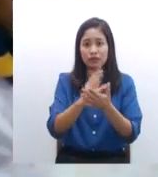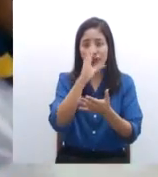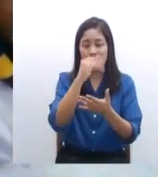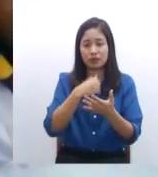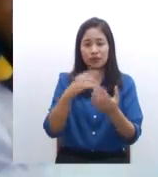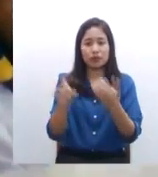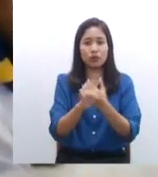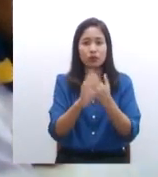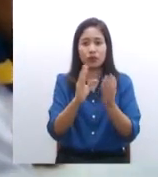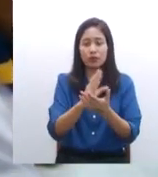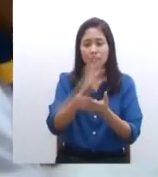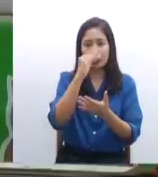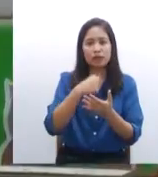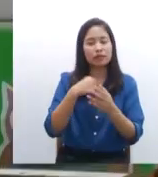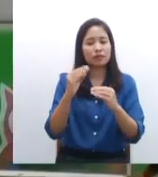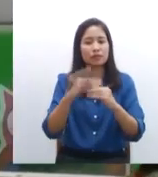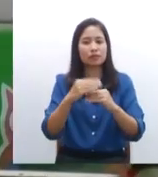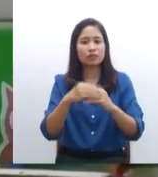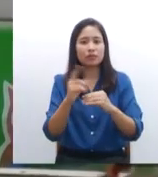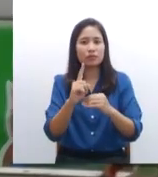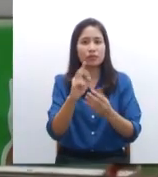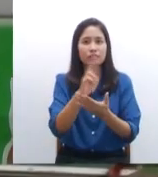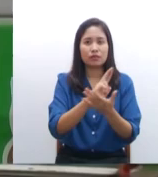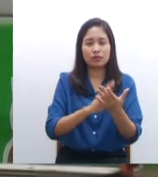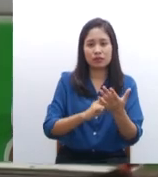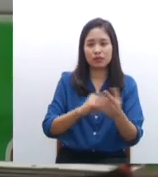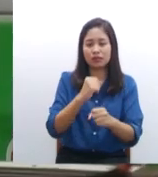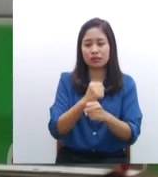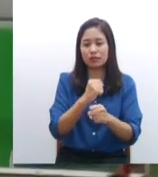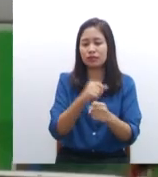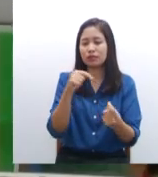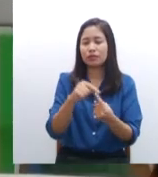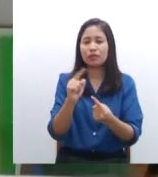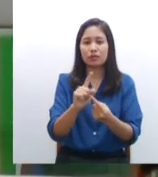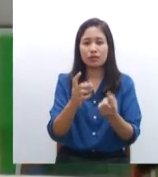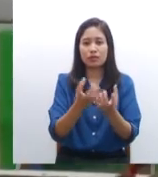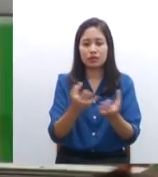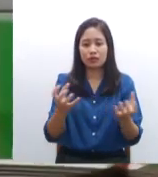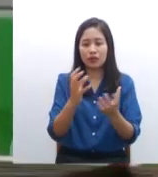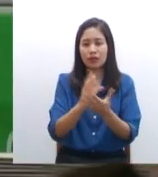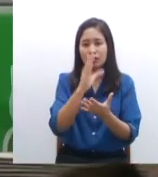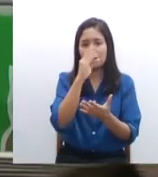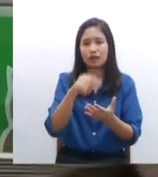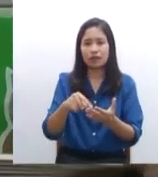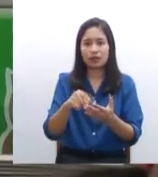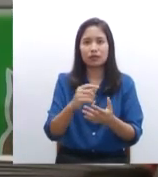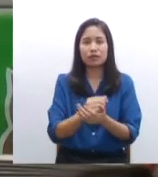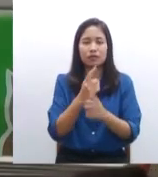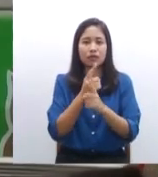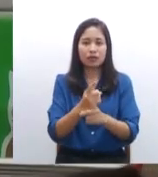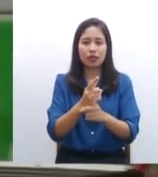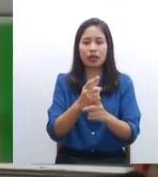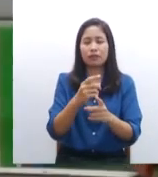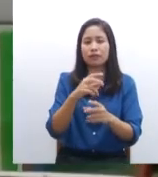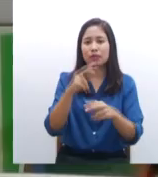านมาพบว่าการนิเทศไม่มีการสะท้อนผลข้อมูลการพัฒนาสู่ห้องเรียนผู้รับการนิเทศ